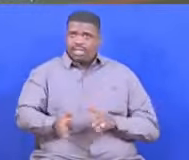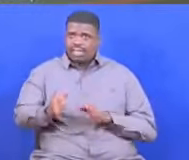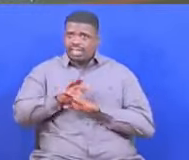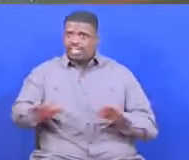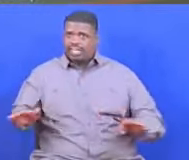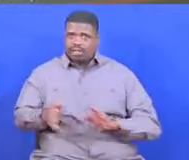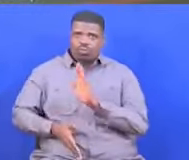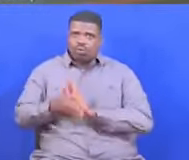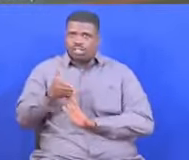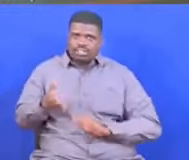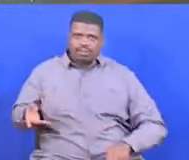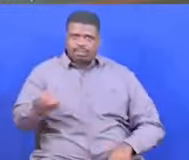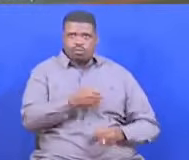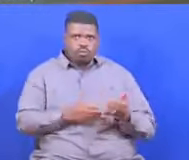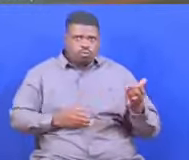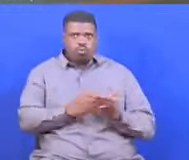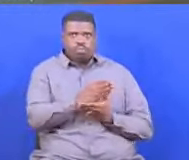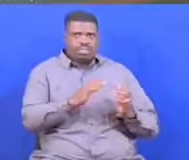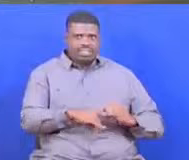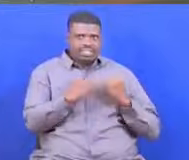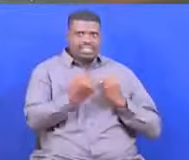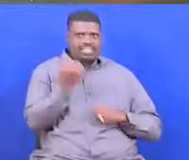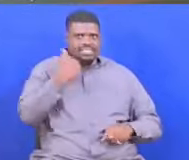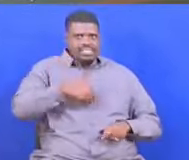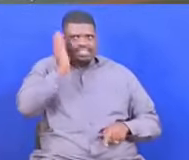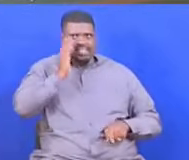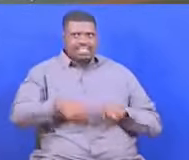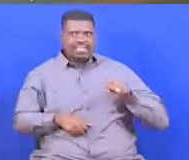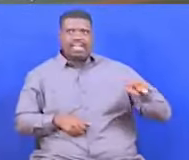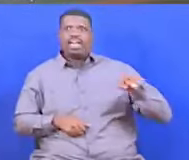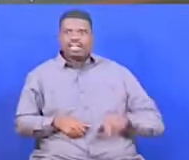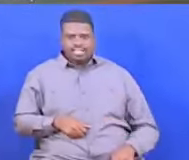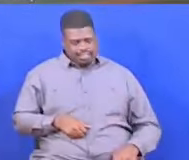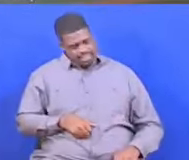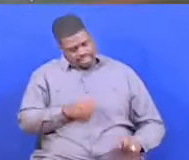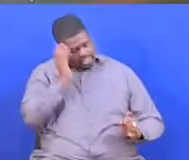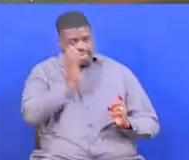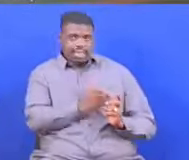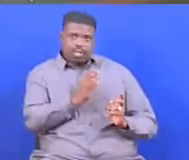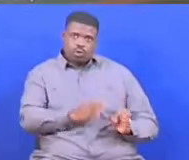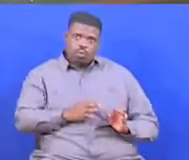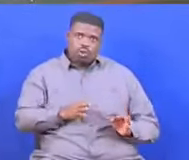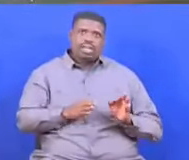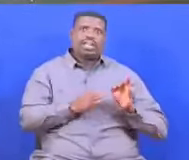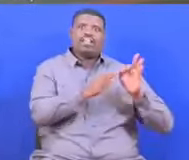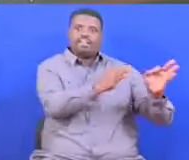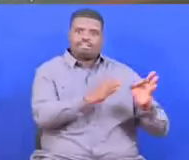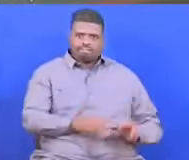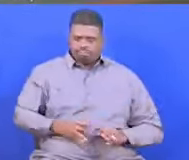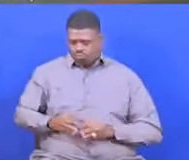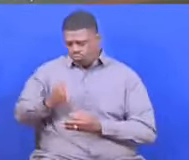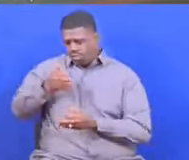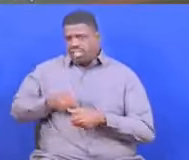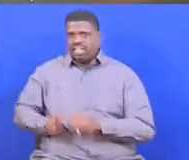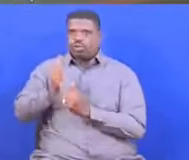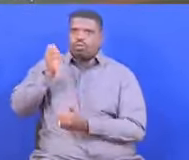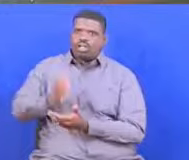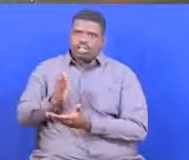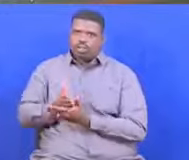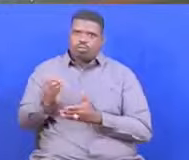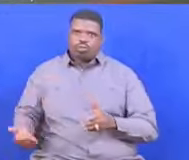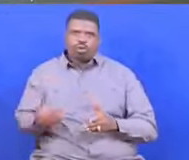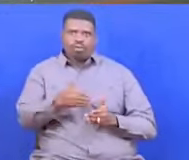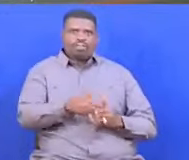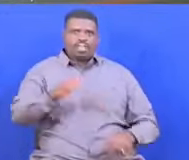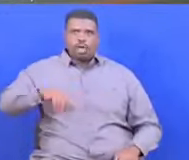kuanzisha mikopo kupitia taasisi za serikali kwa lengo la uendelevu na zenye uhakika ili tuweze